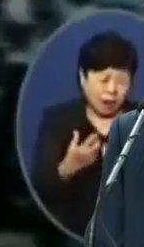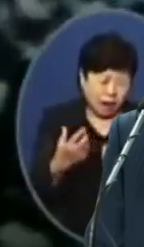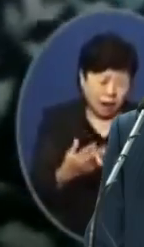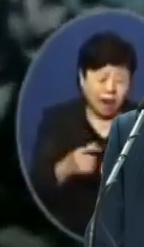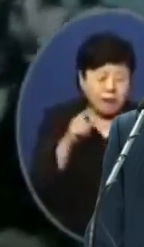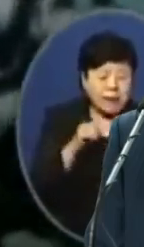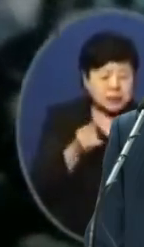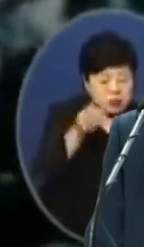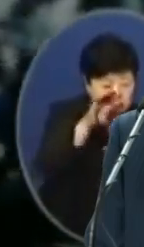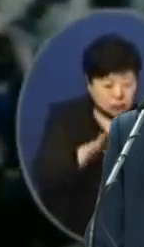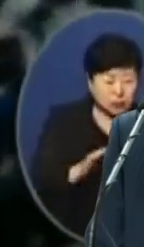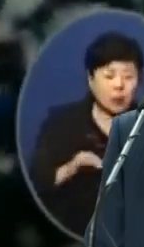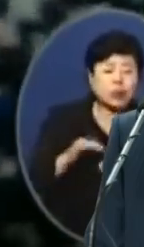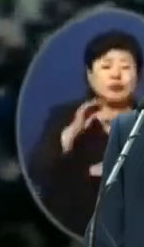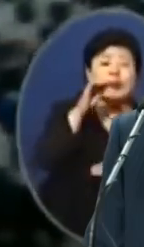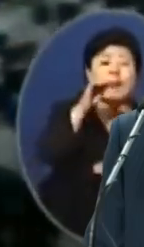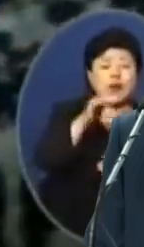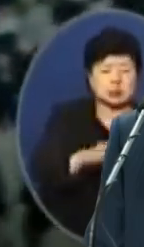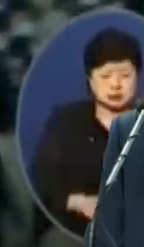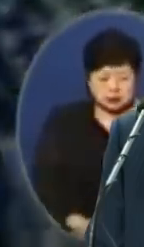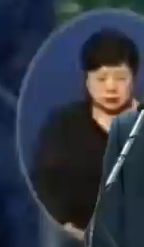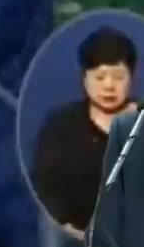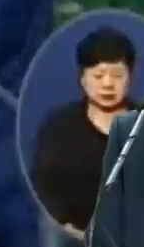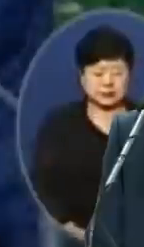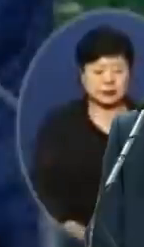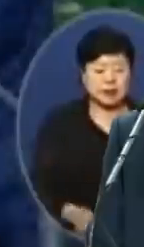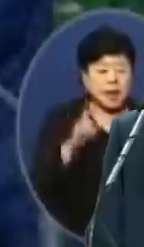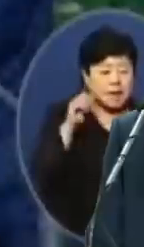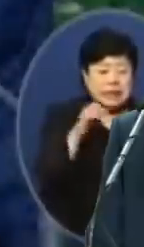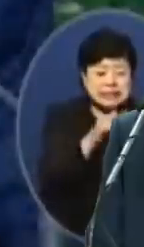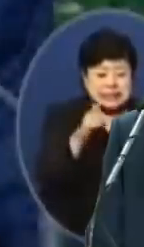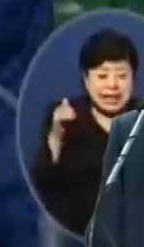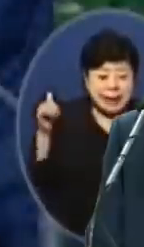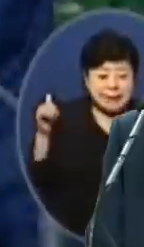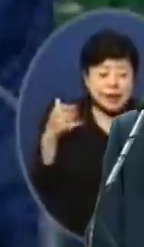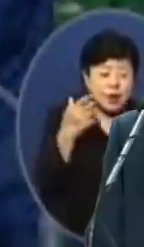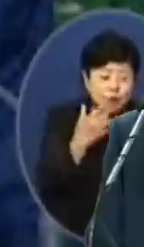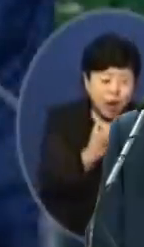만 명 교인이면 한국에서 최대의 교회고 만 명 교회를